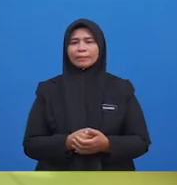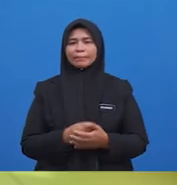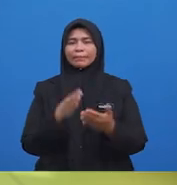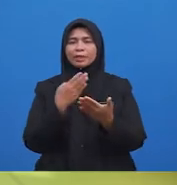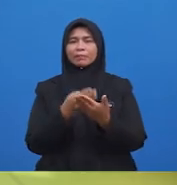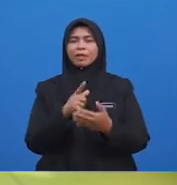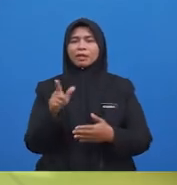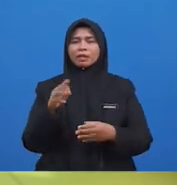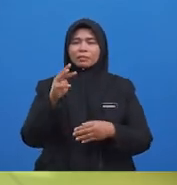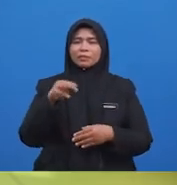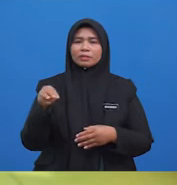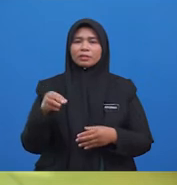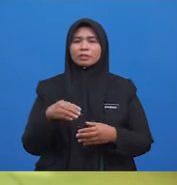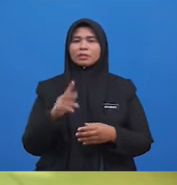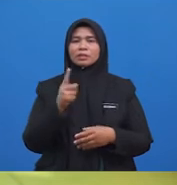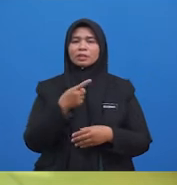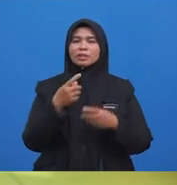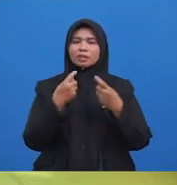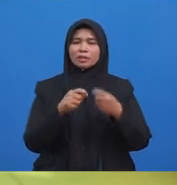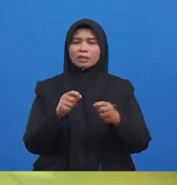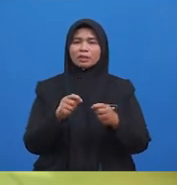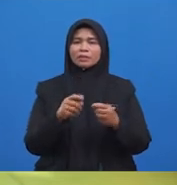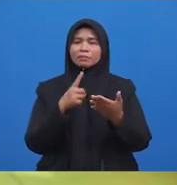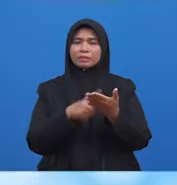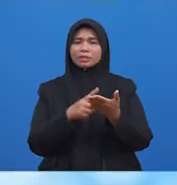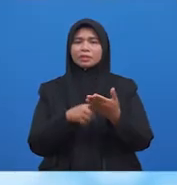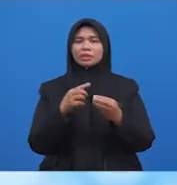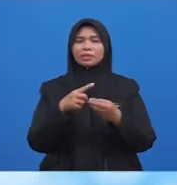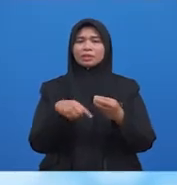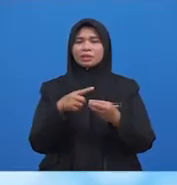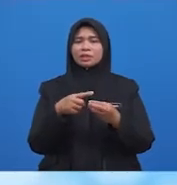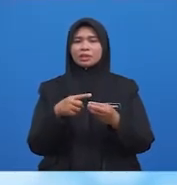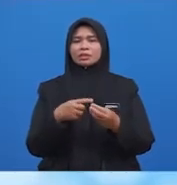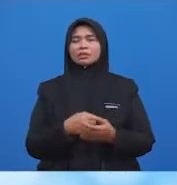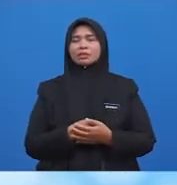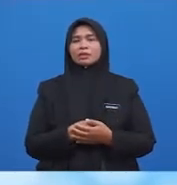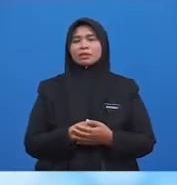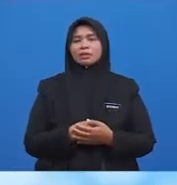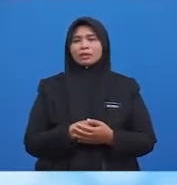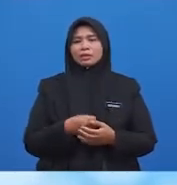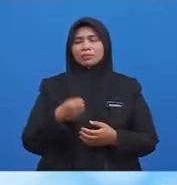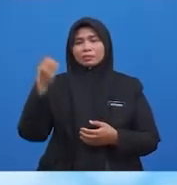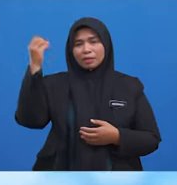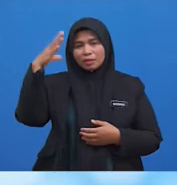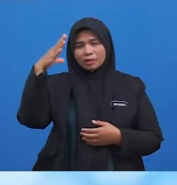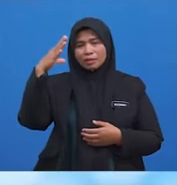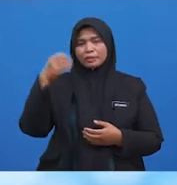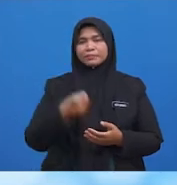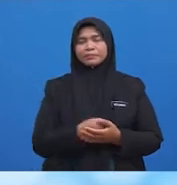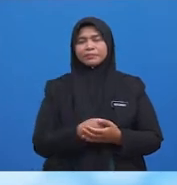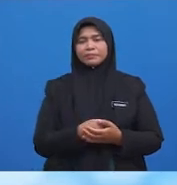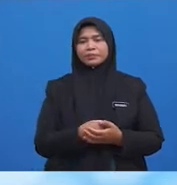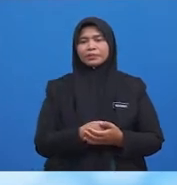Baiklah murid-murid kita telah membincangkan tentang Struktur matahari